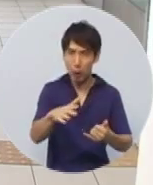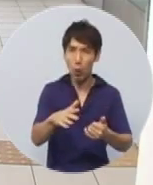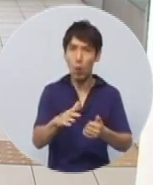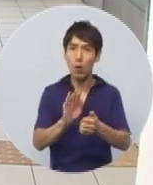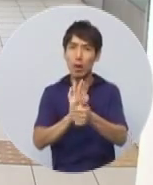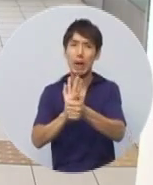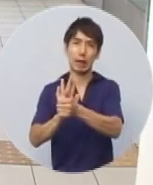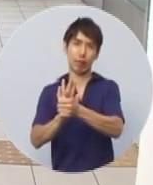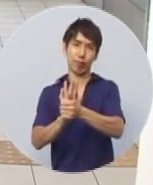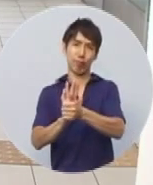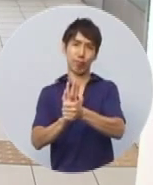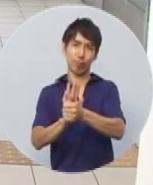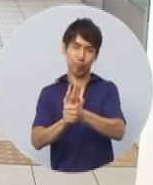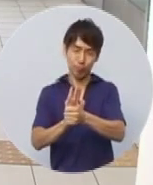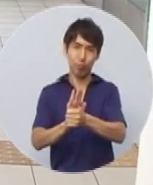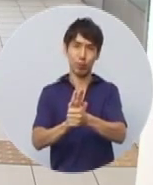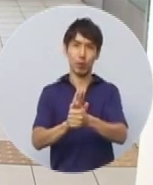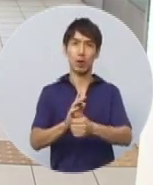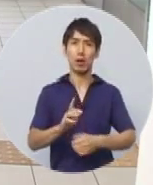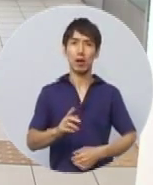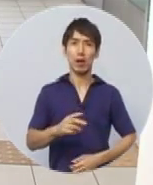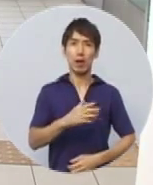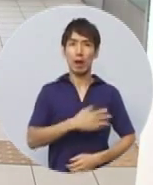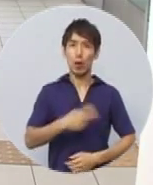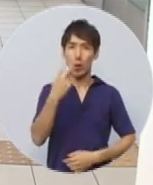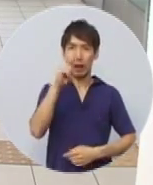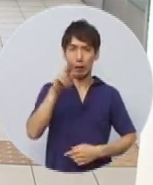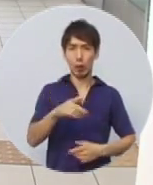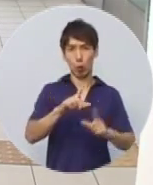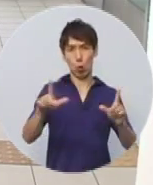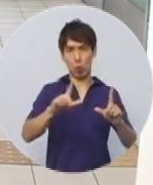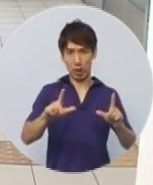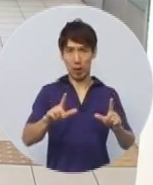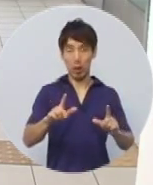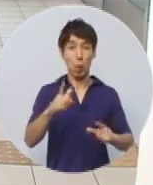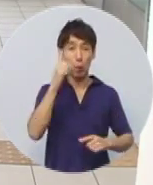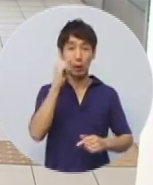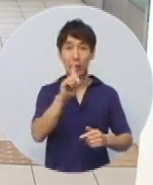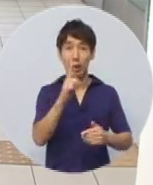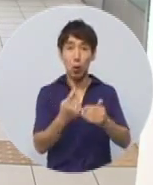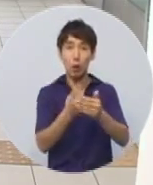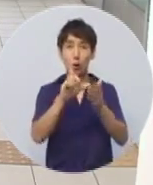健康管理はもちろん、いざという時には本当に頼りになる病院ですね。